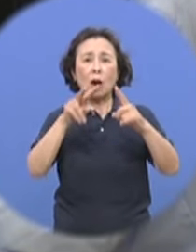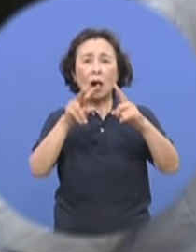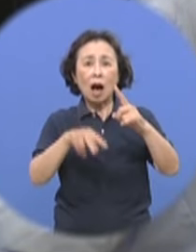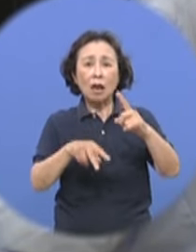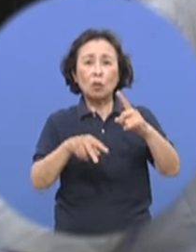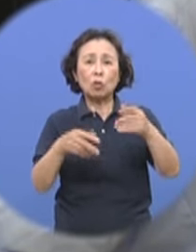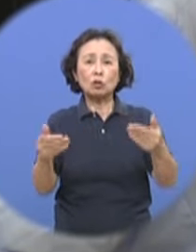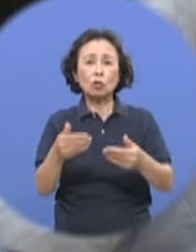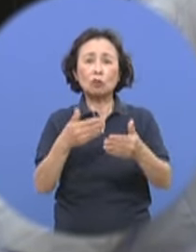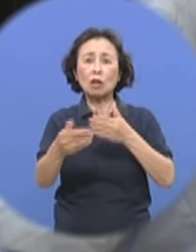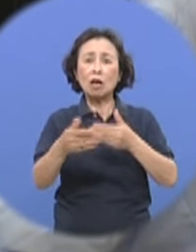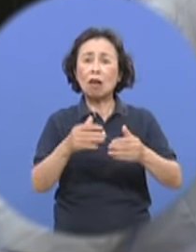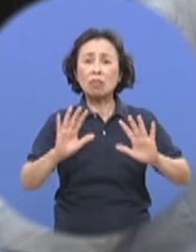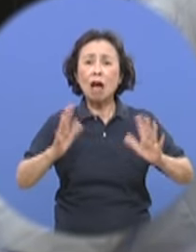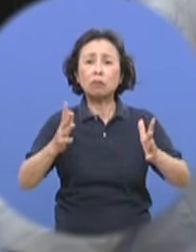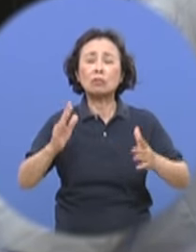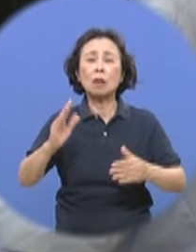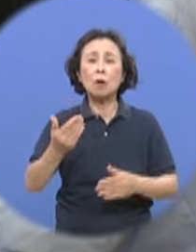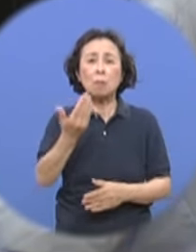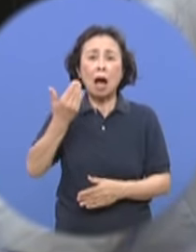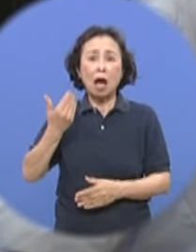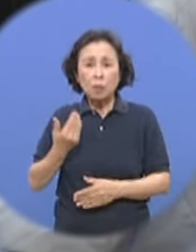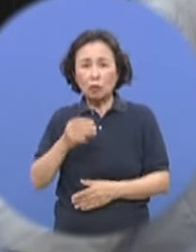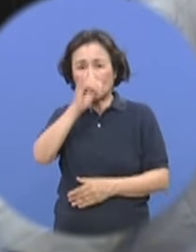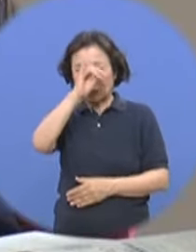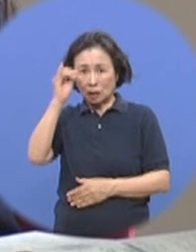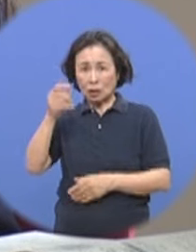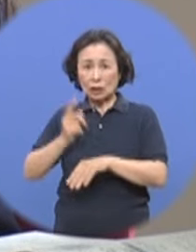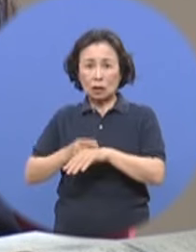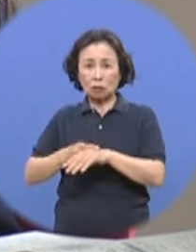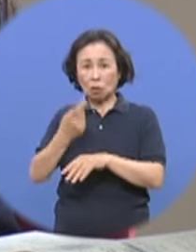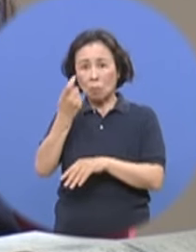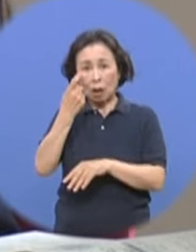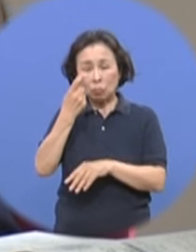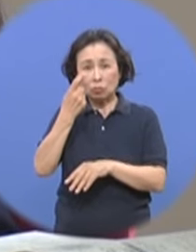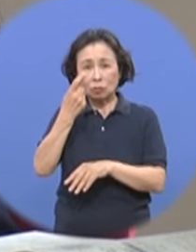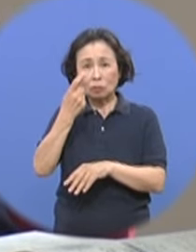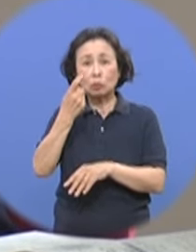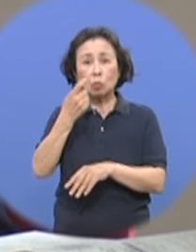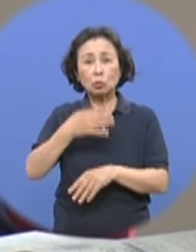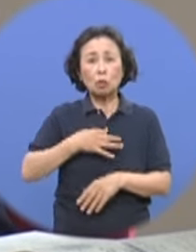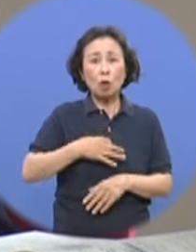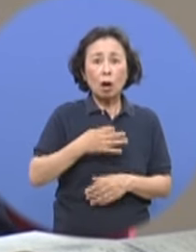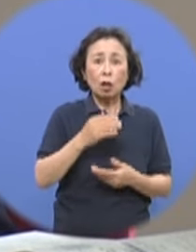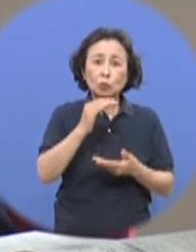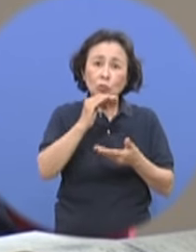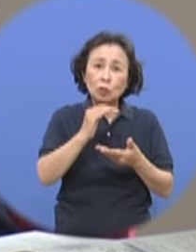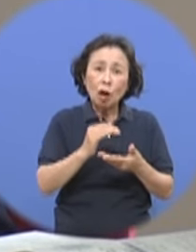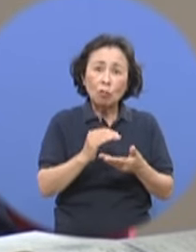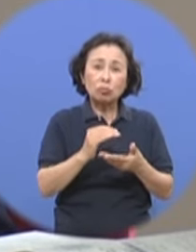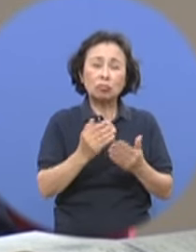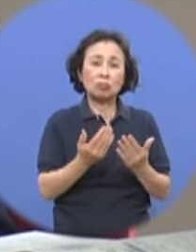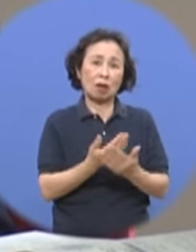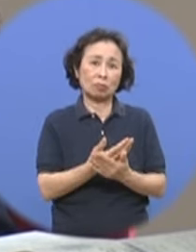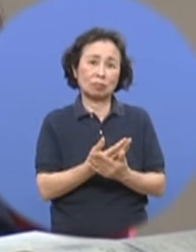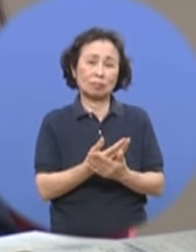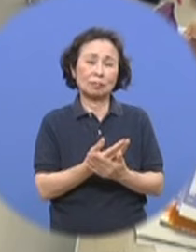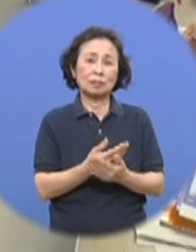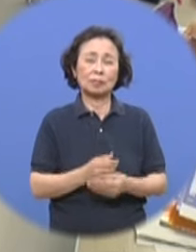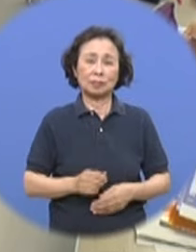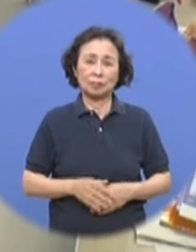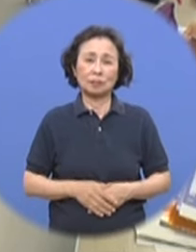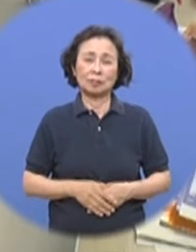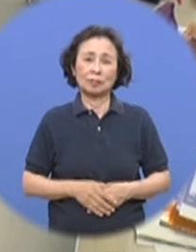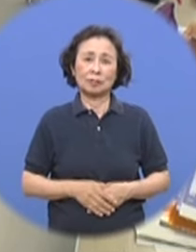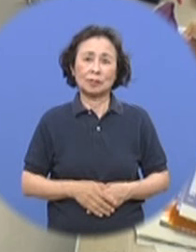験であっても、事前に知識や技術を学んでいることは、その不安を少しは軽減されることでしょうし、施設で採用